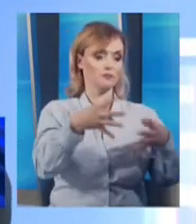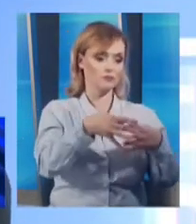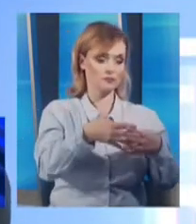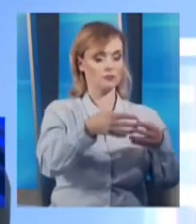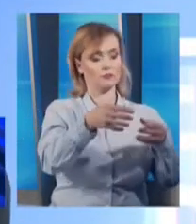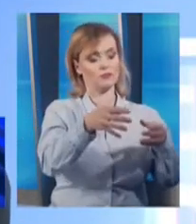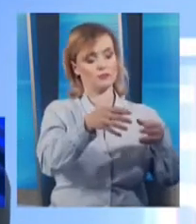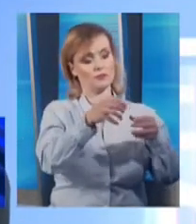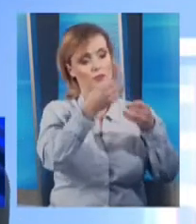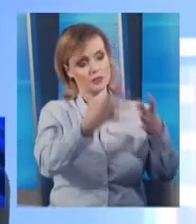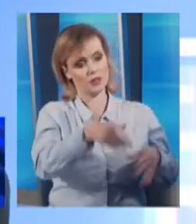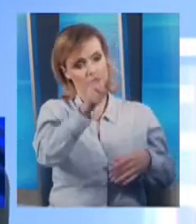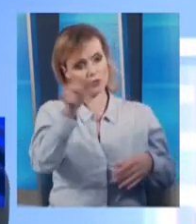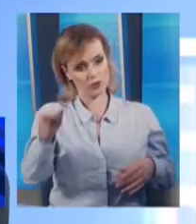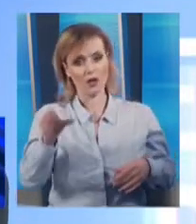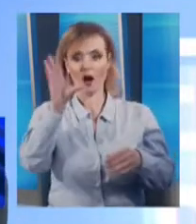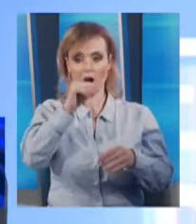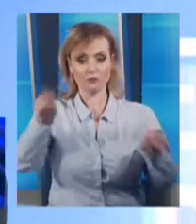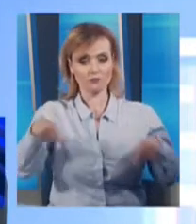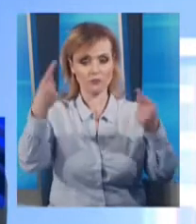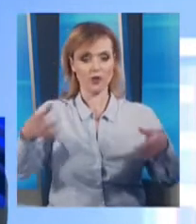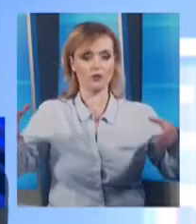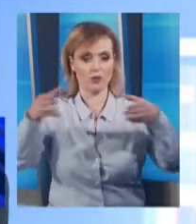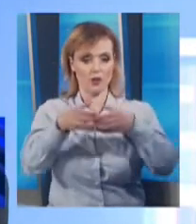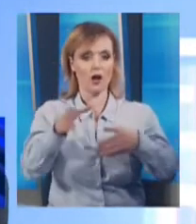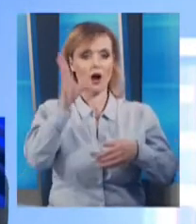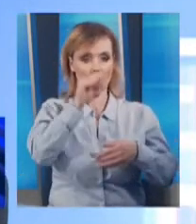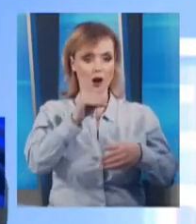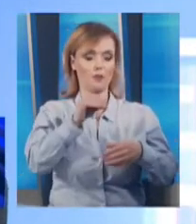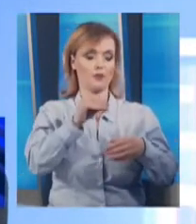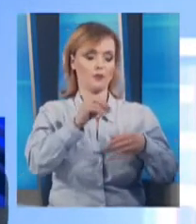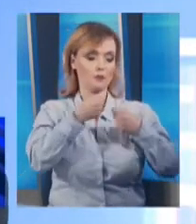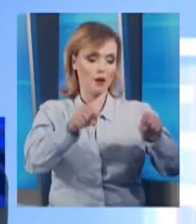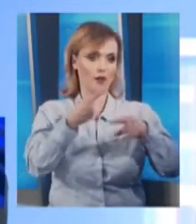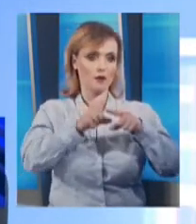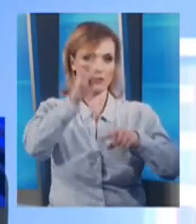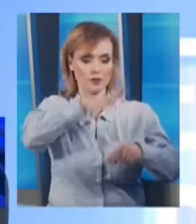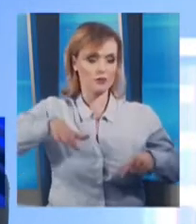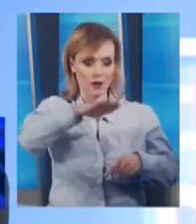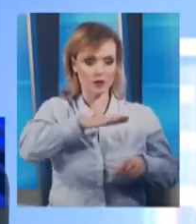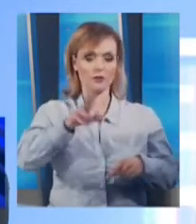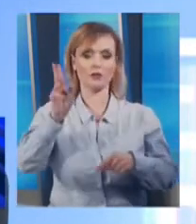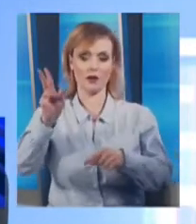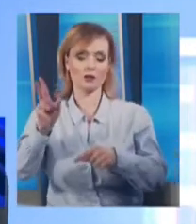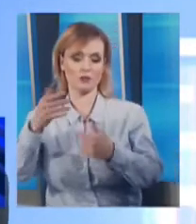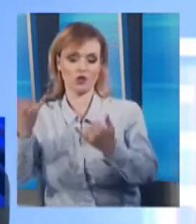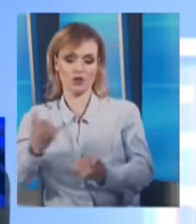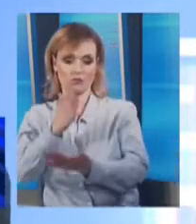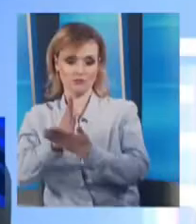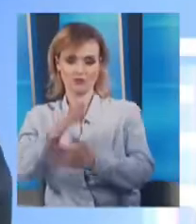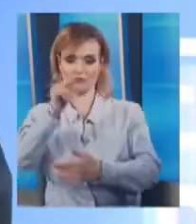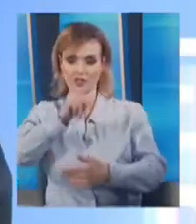în jurul ei și poate scoate această țară din impasul în care a adus-o președintele Igor